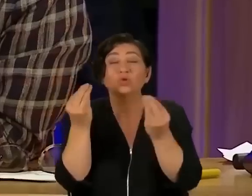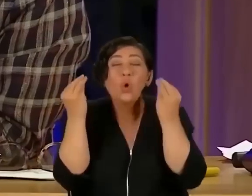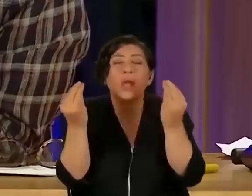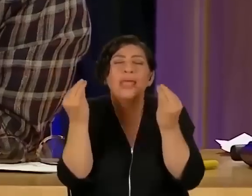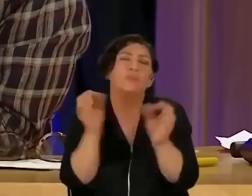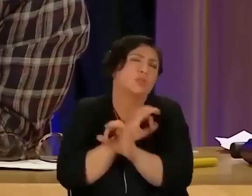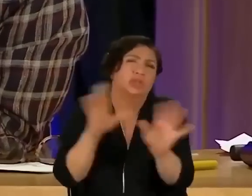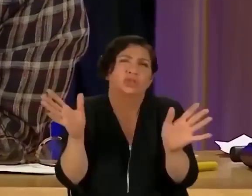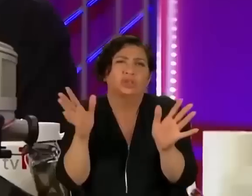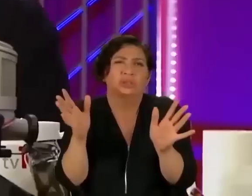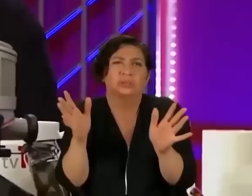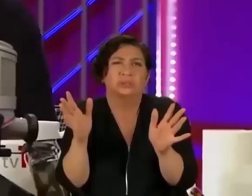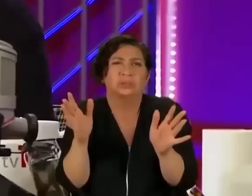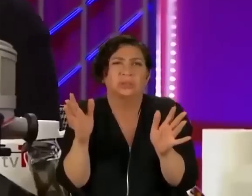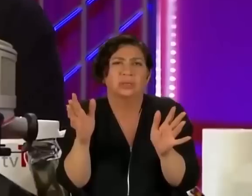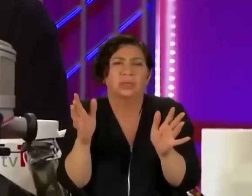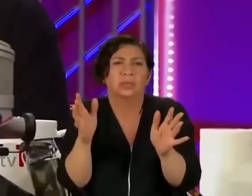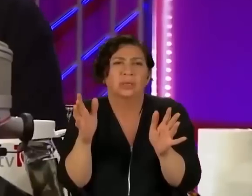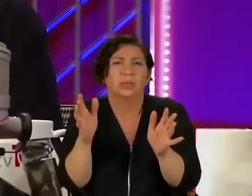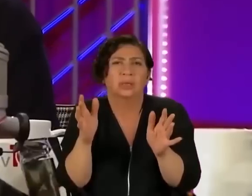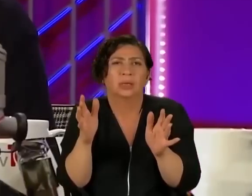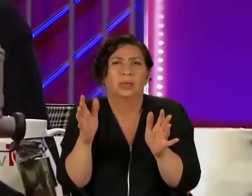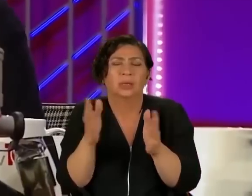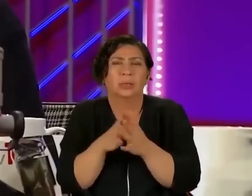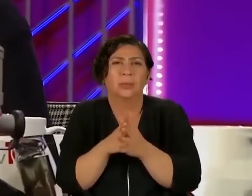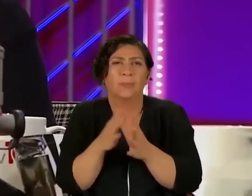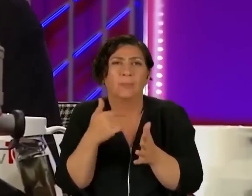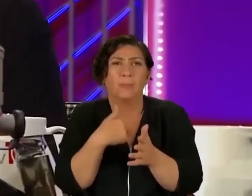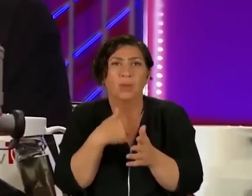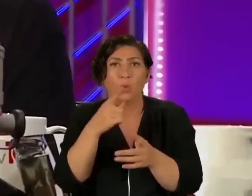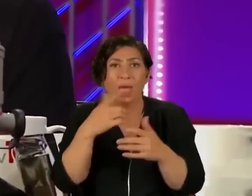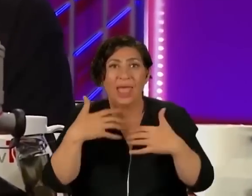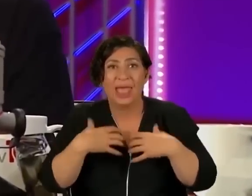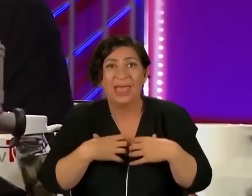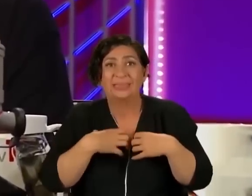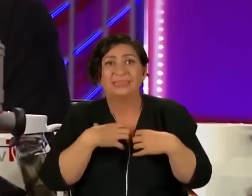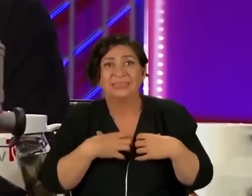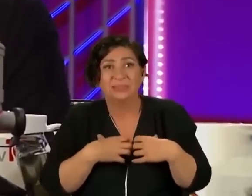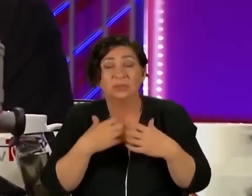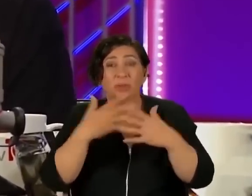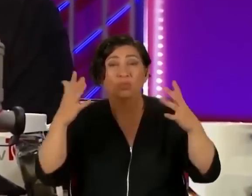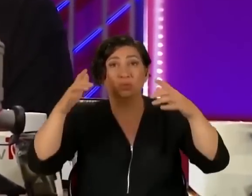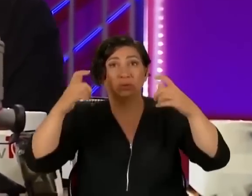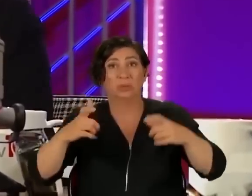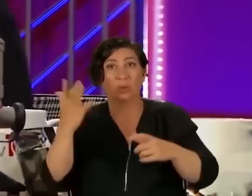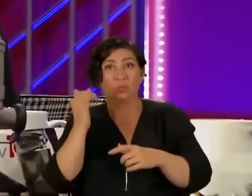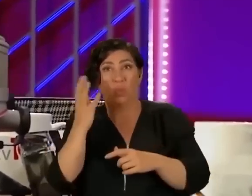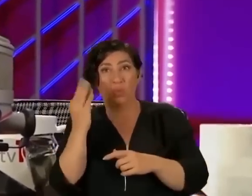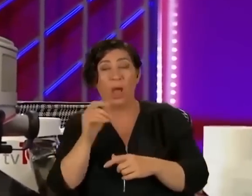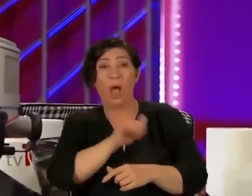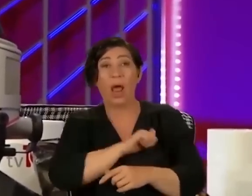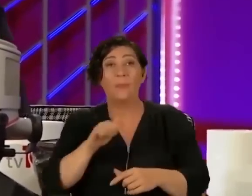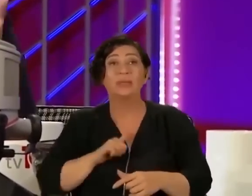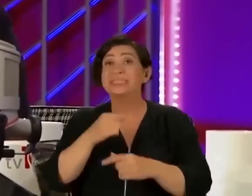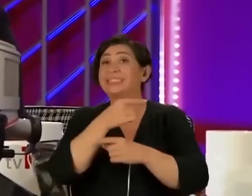iyiydi abi. Çok iyiydi. Ya ben de hani o endişeyi yaşıyorum. Daha büyük salonlarda daha kötü olur. Mesela